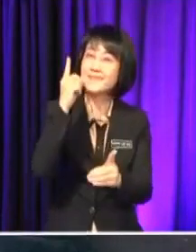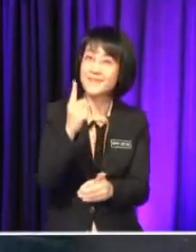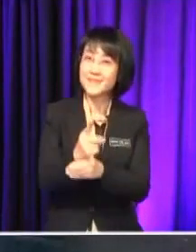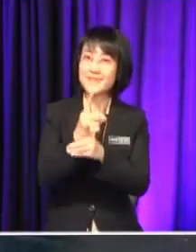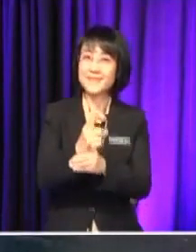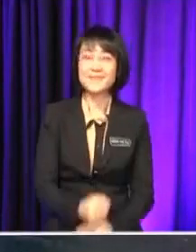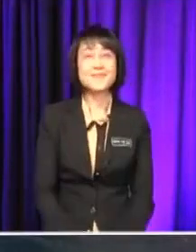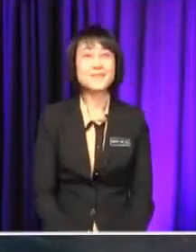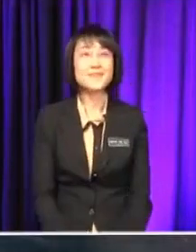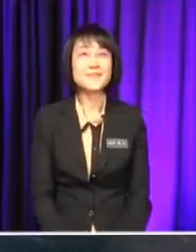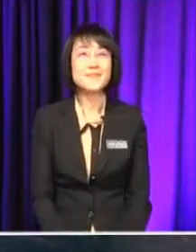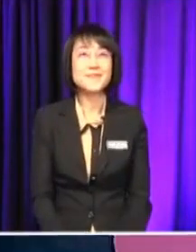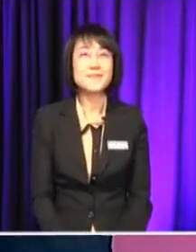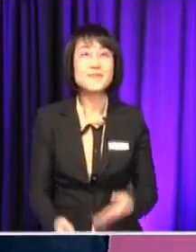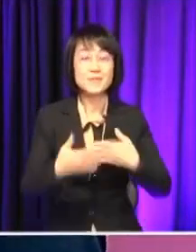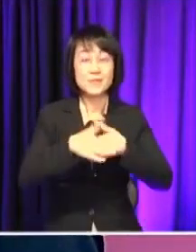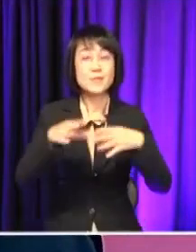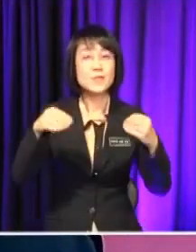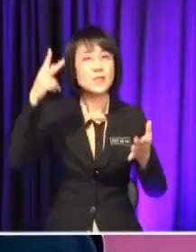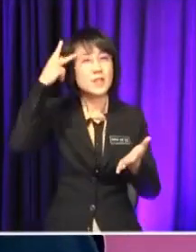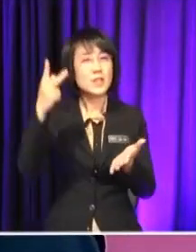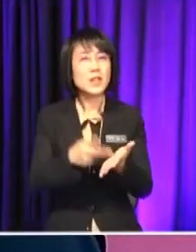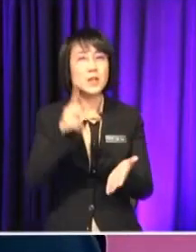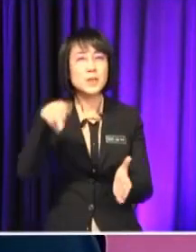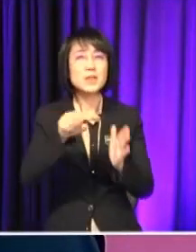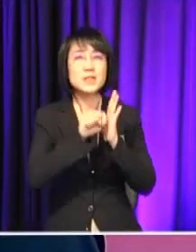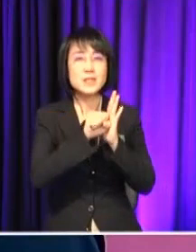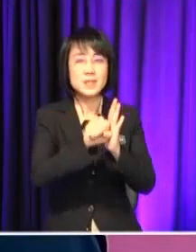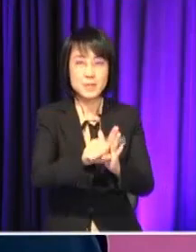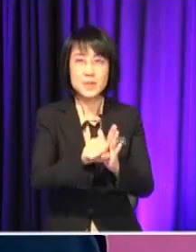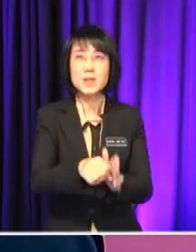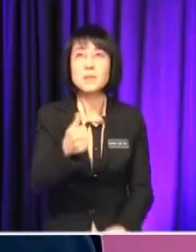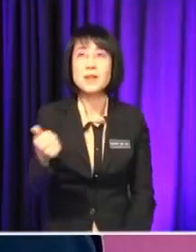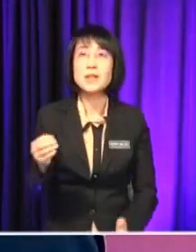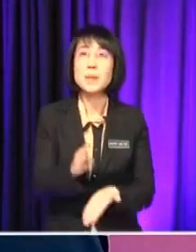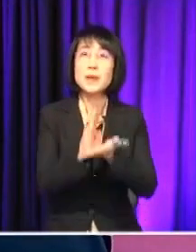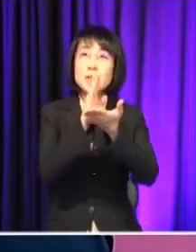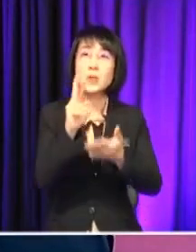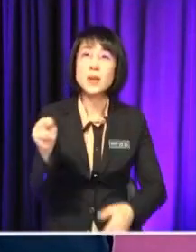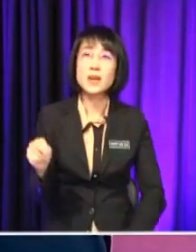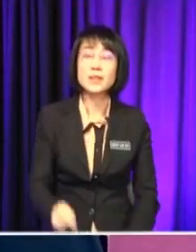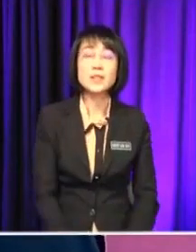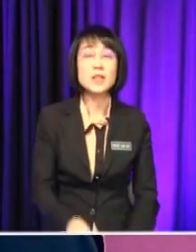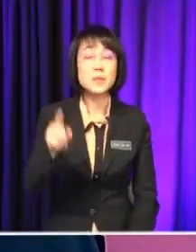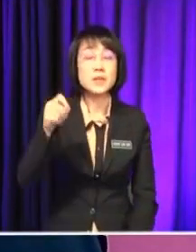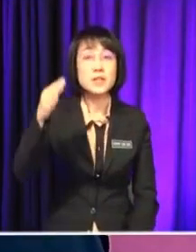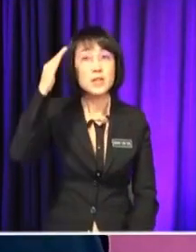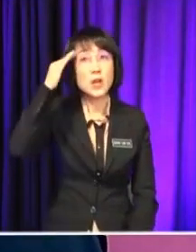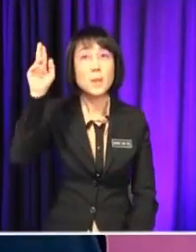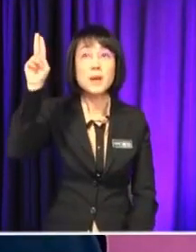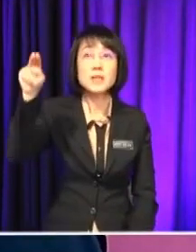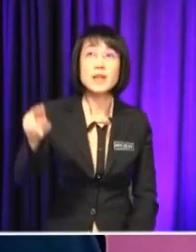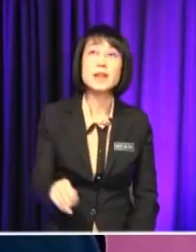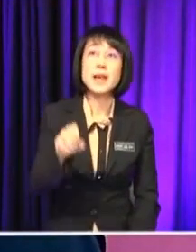Baik selepas kita tidak kenal pasti simbol peralatan bantuan Oke kita perlu tahu pemasangan